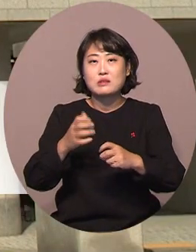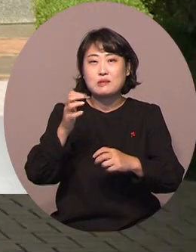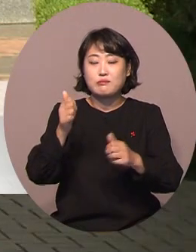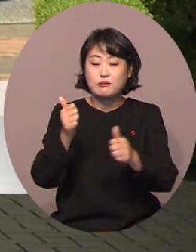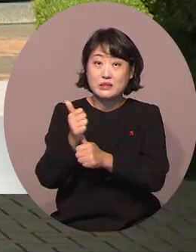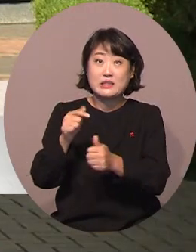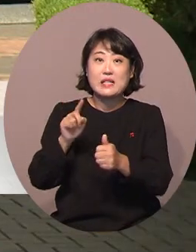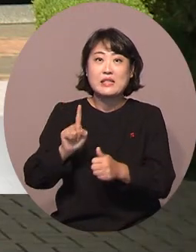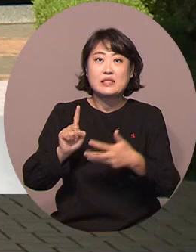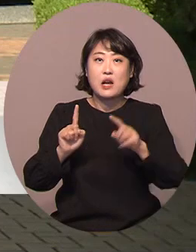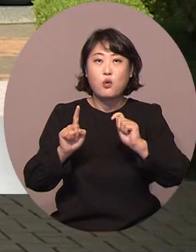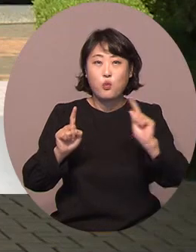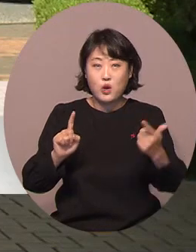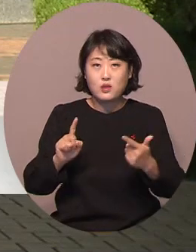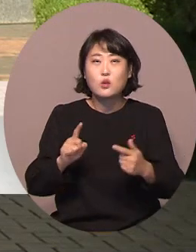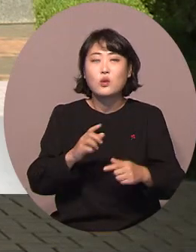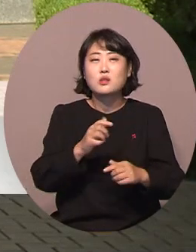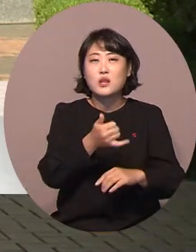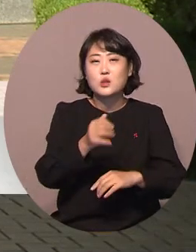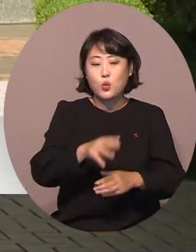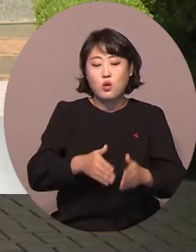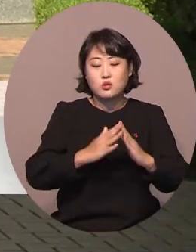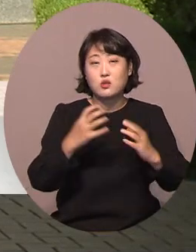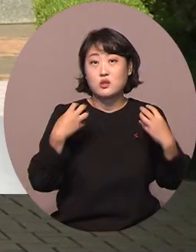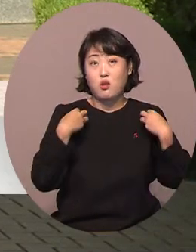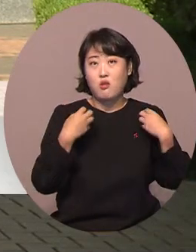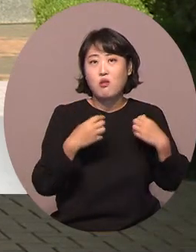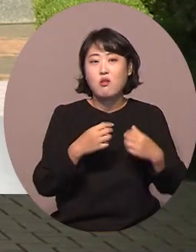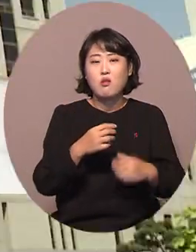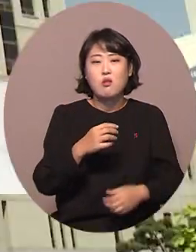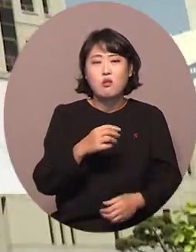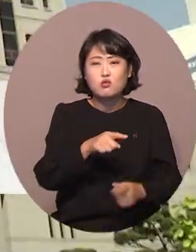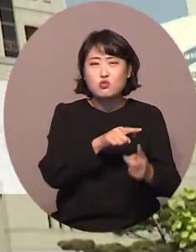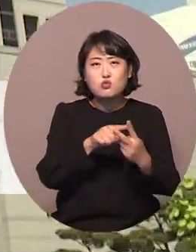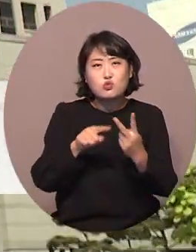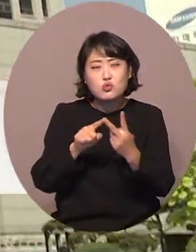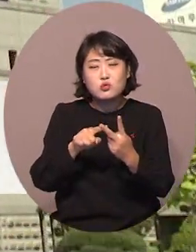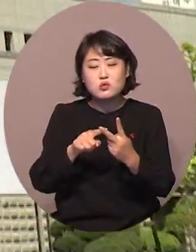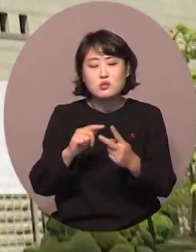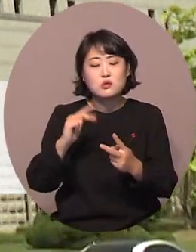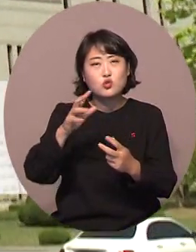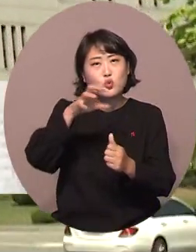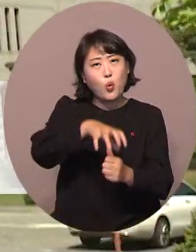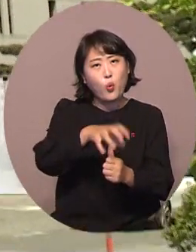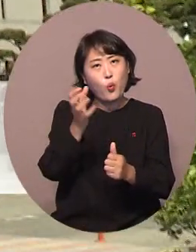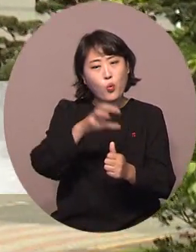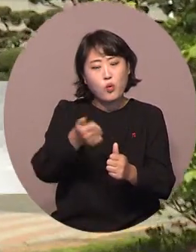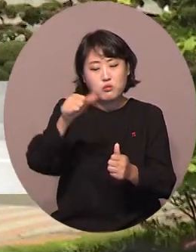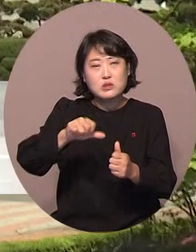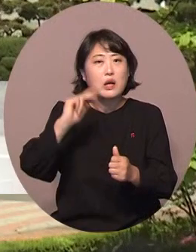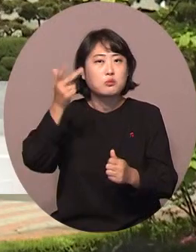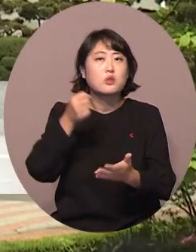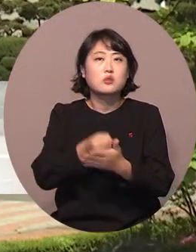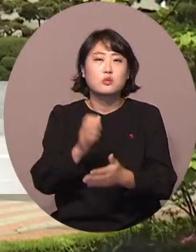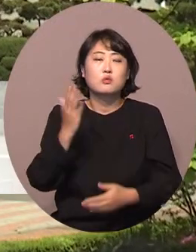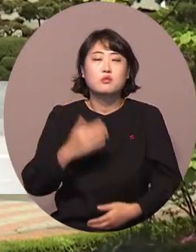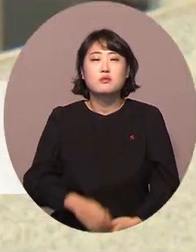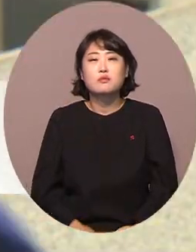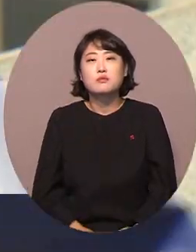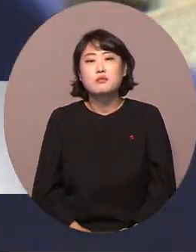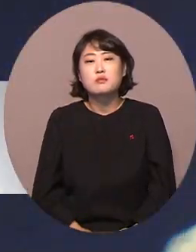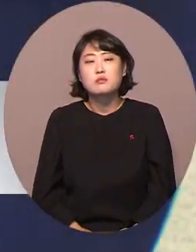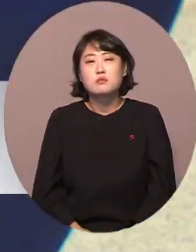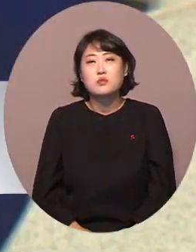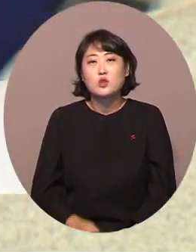전 행정중심 복합도시건설청장의 구속 여부가 다음 주 결정됩니다. 당시 국토교통부에 근무했던 윤